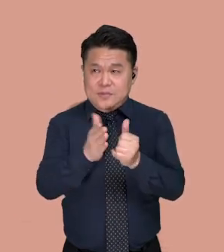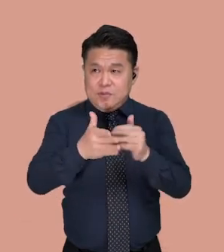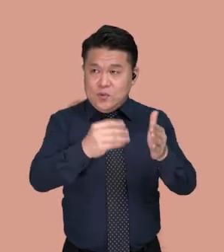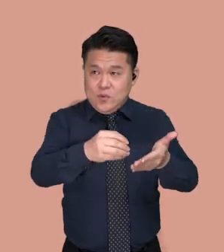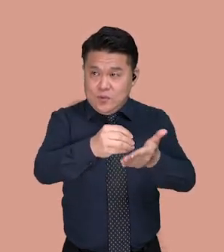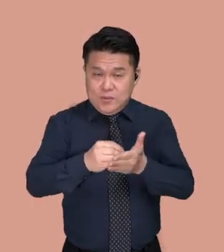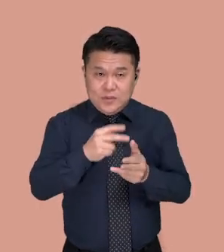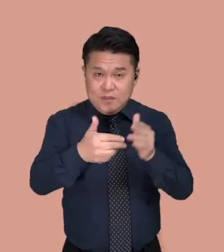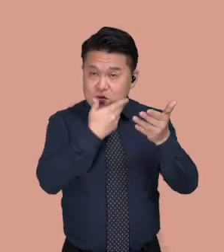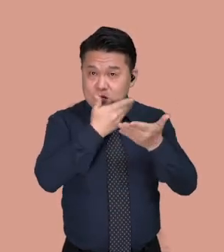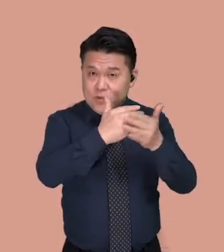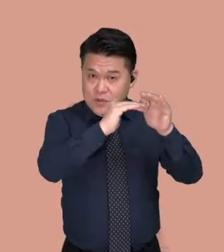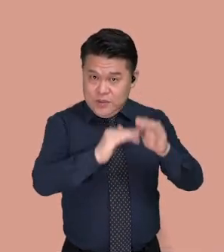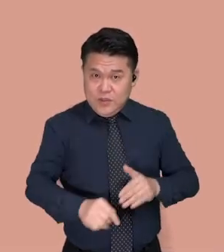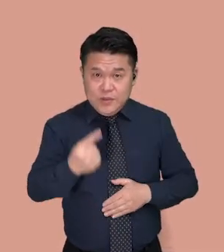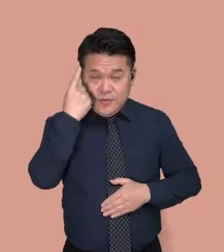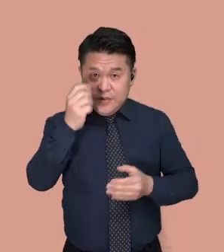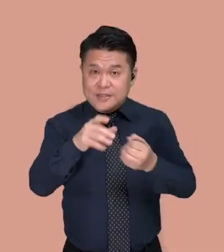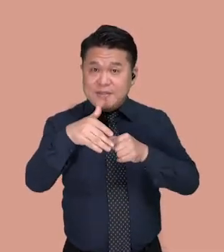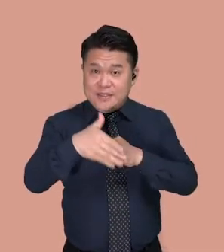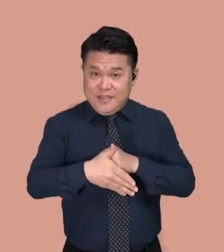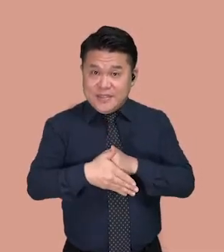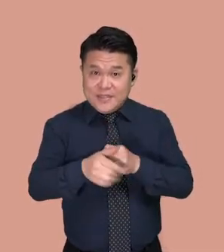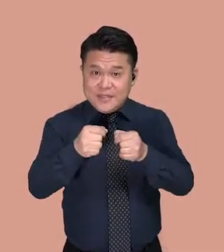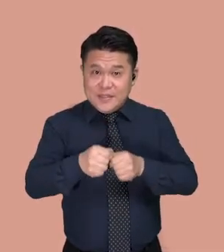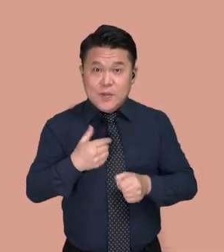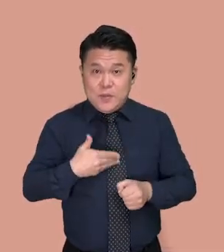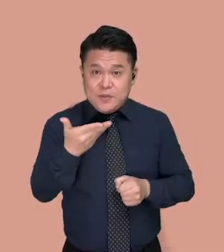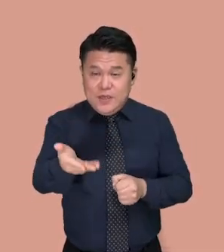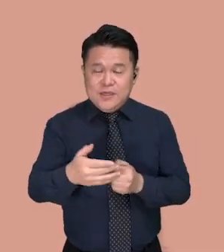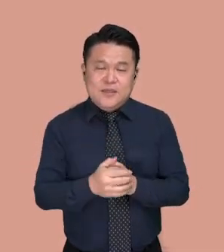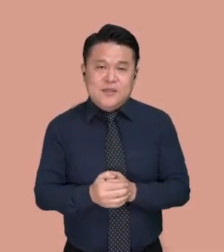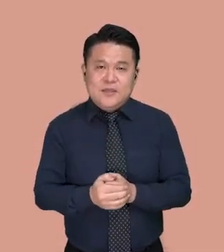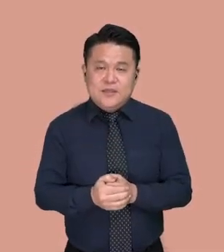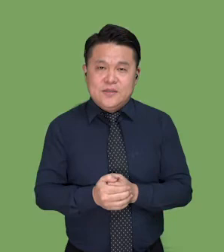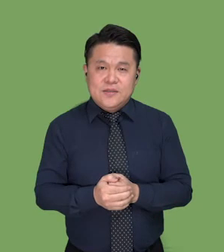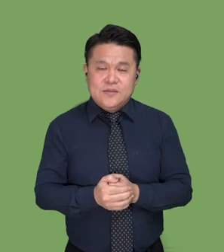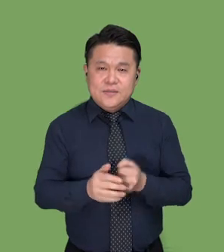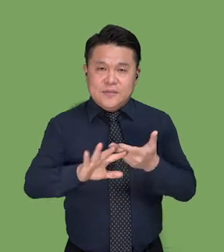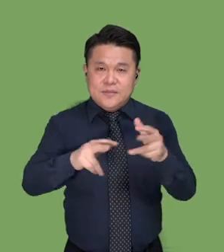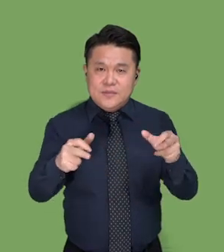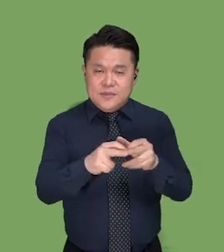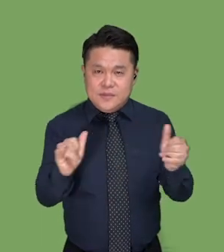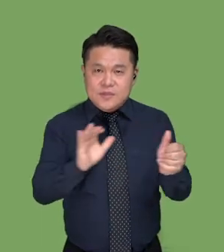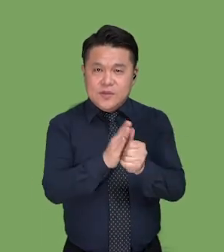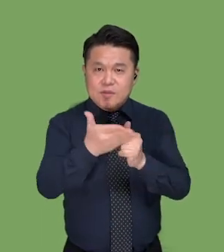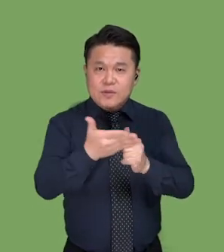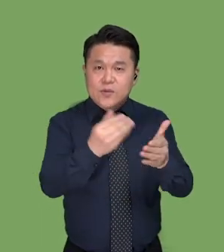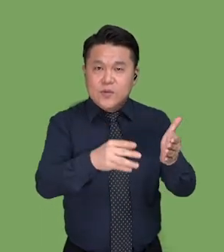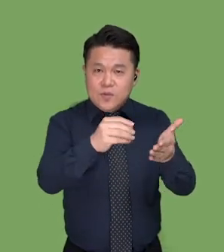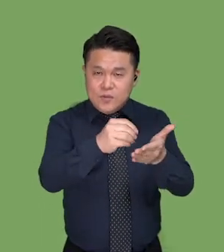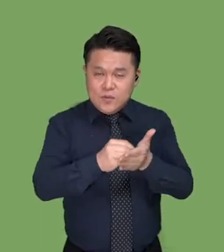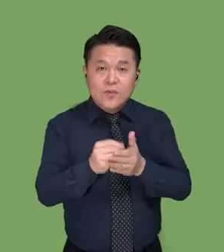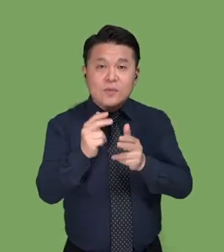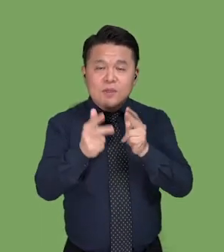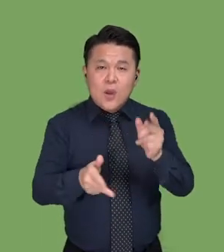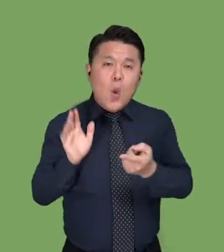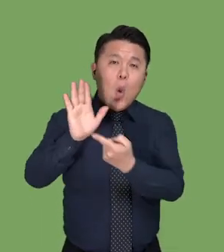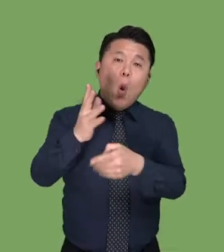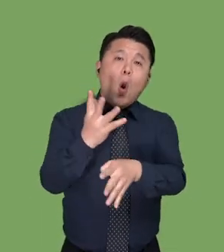국제장애인협력 공모사업의 주요 내용을 Q&A로 알아볼까요? 국제장애인협력 공모사업은 언제